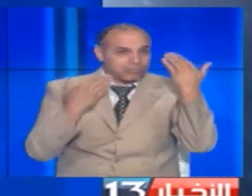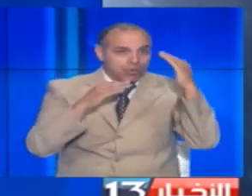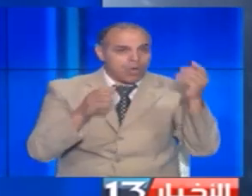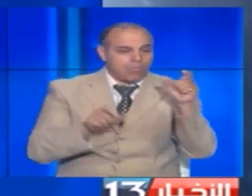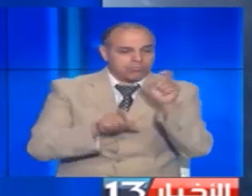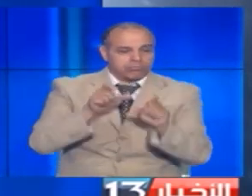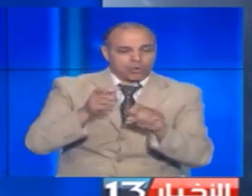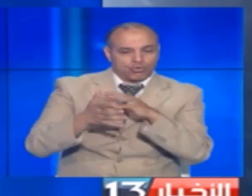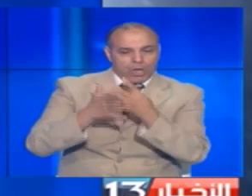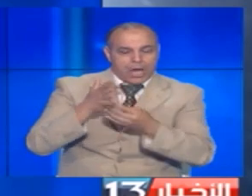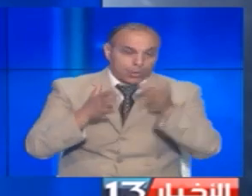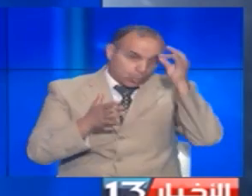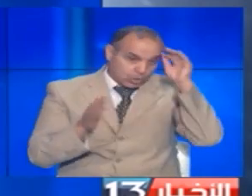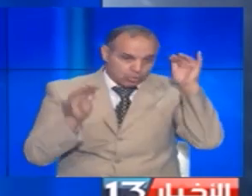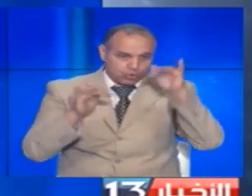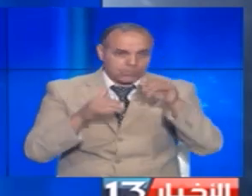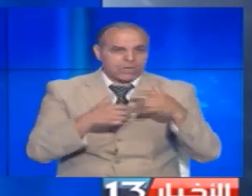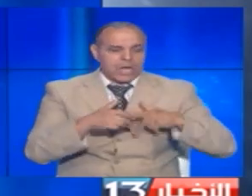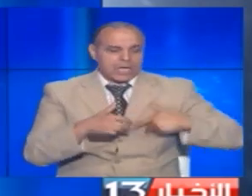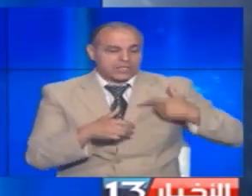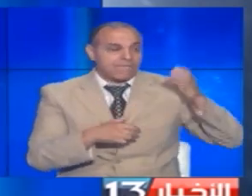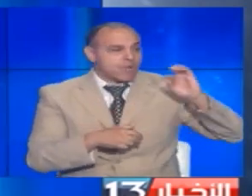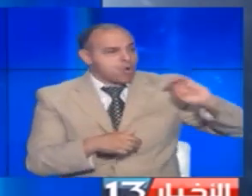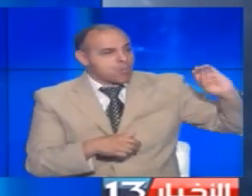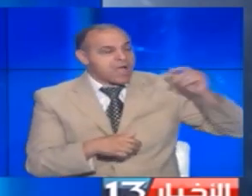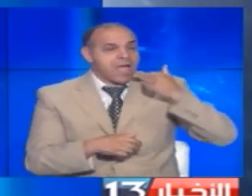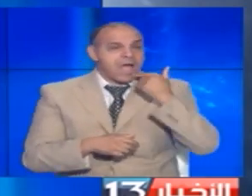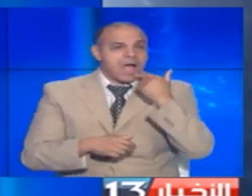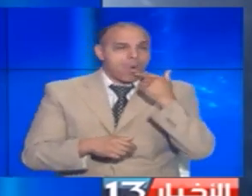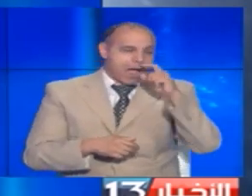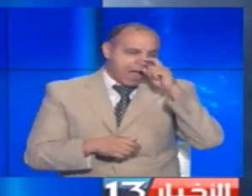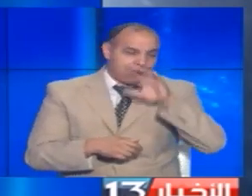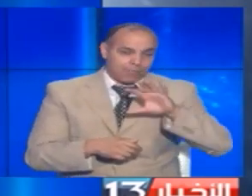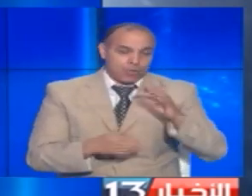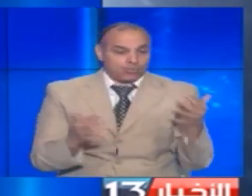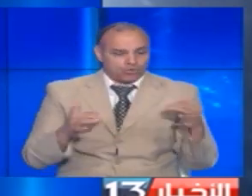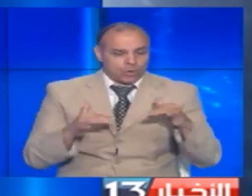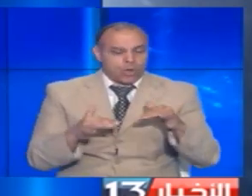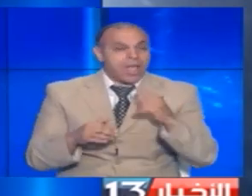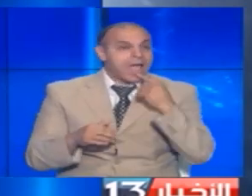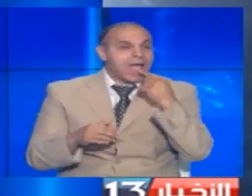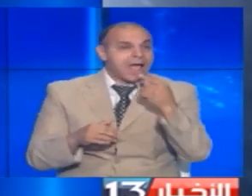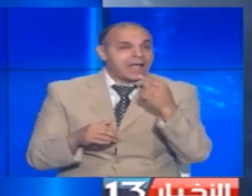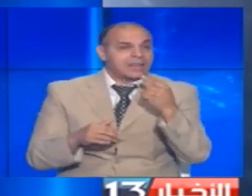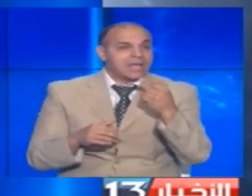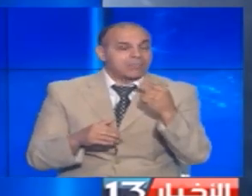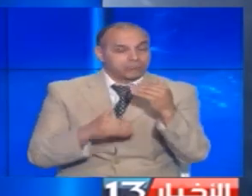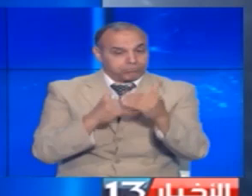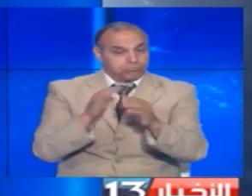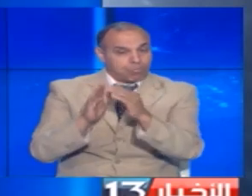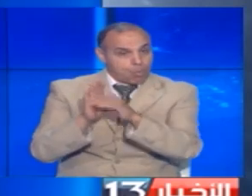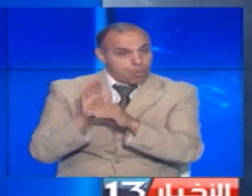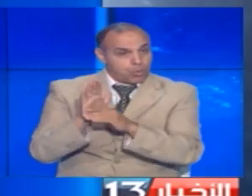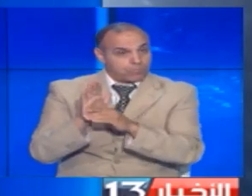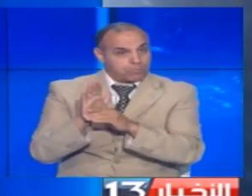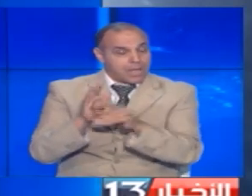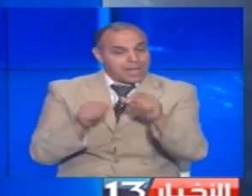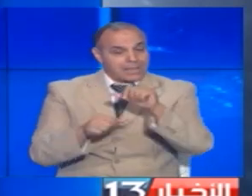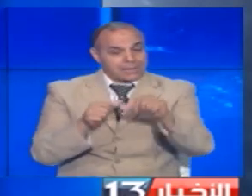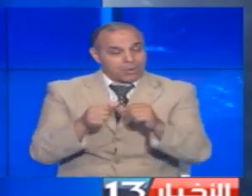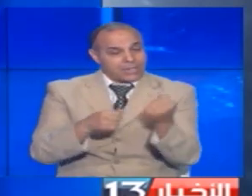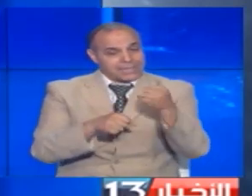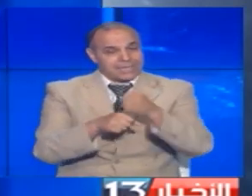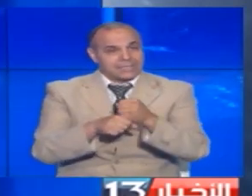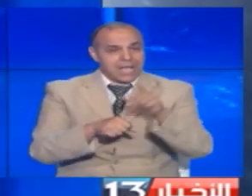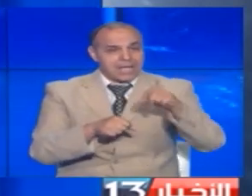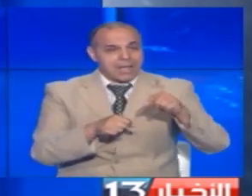من الشعراء التونسيين المقيمين باوروبا والخليج العربي التظاهره تندرج في اطار فعاليات الدوره التاسيسيه